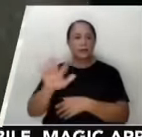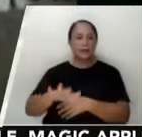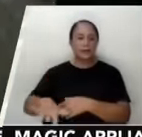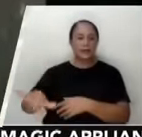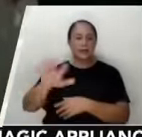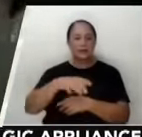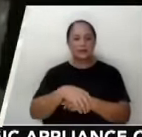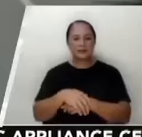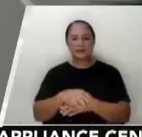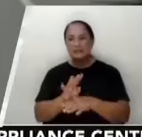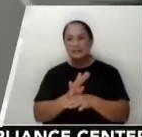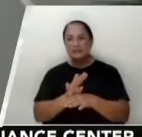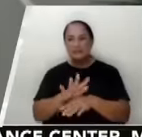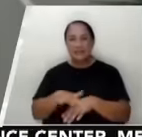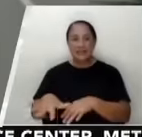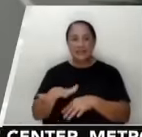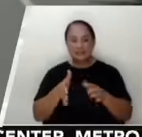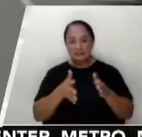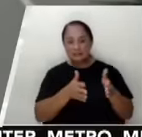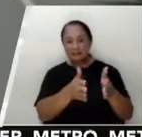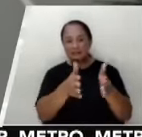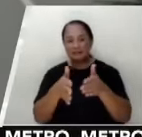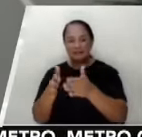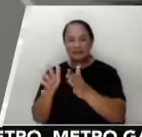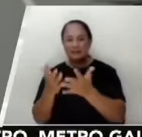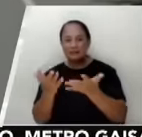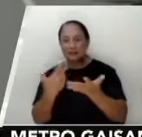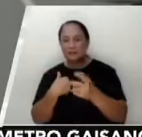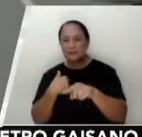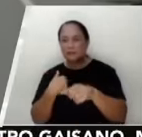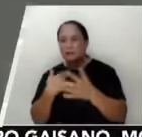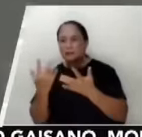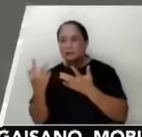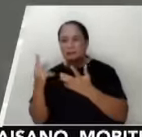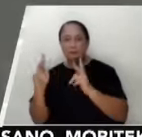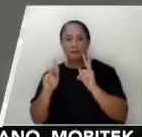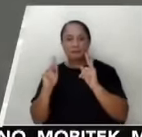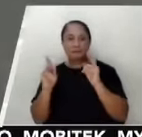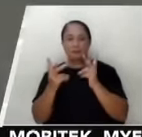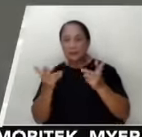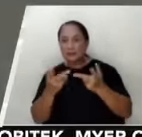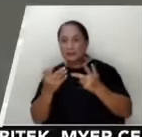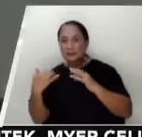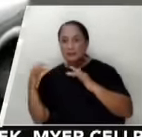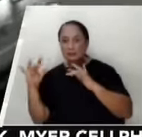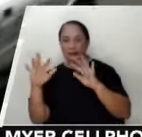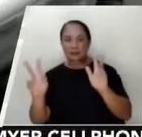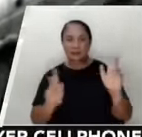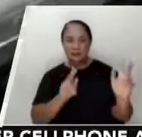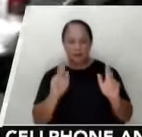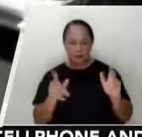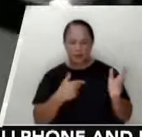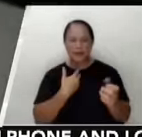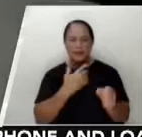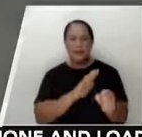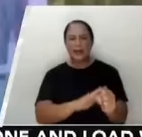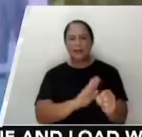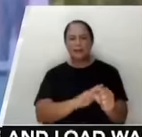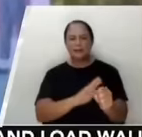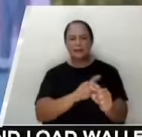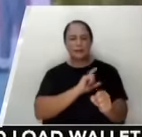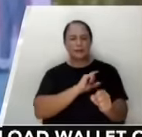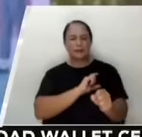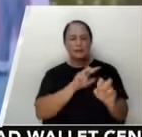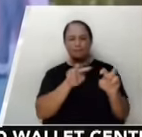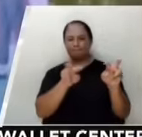streets, no, at ang mga places of convergence para may enough na police visibility.